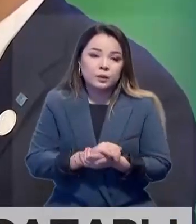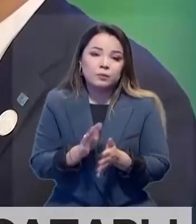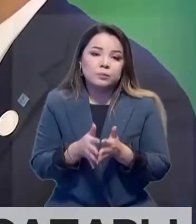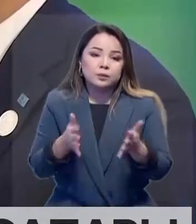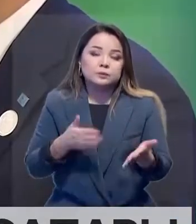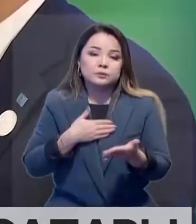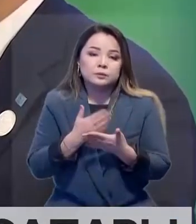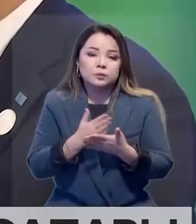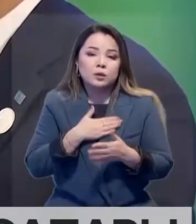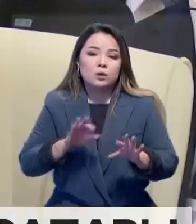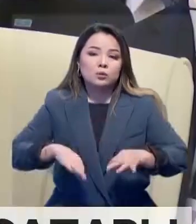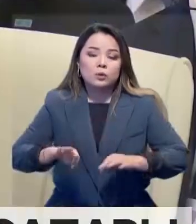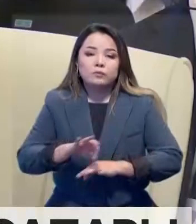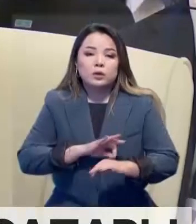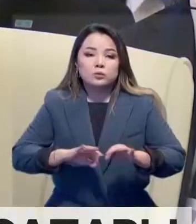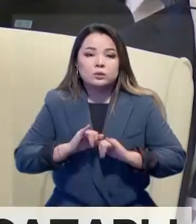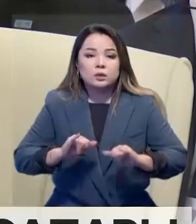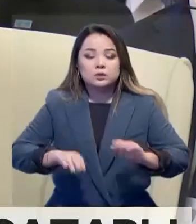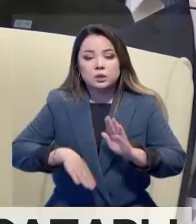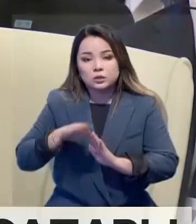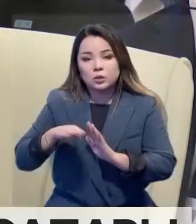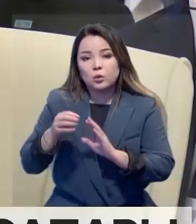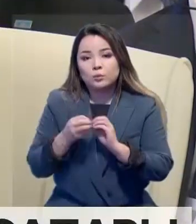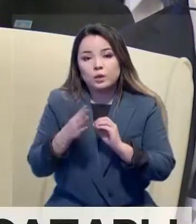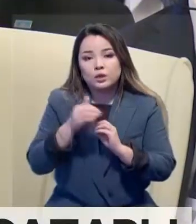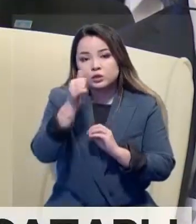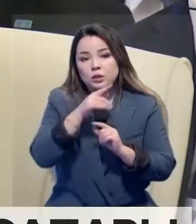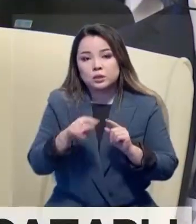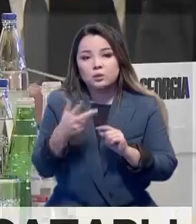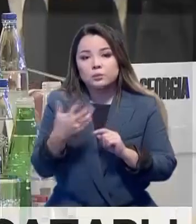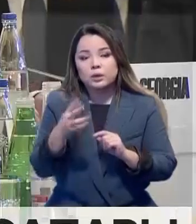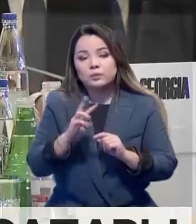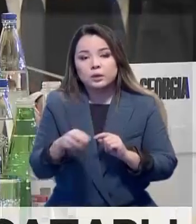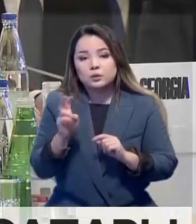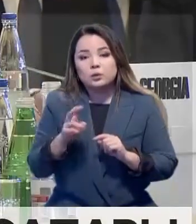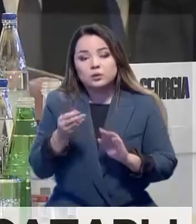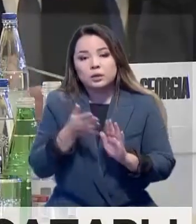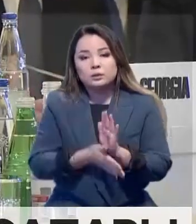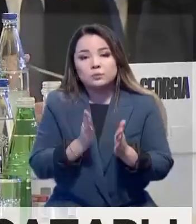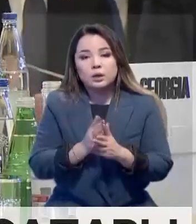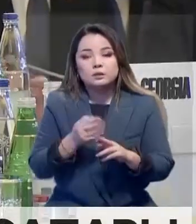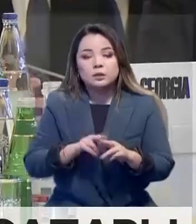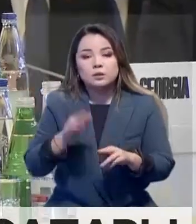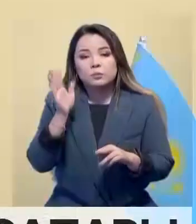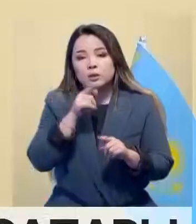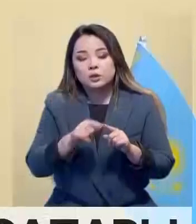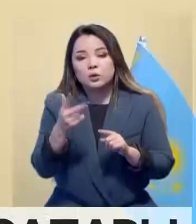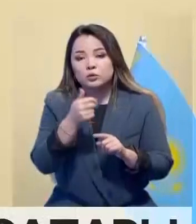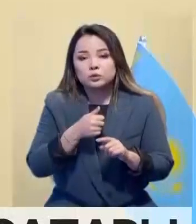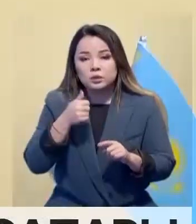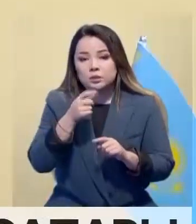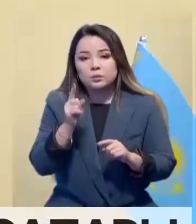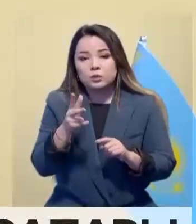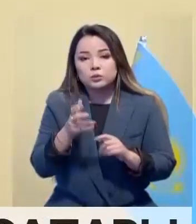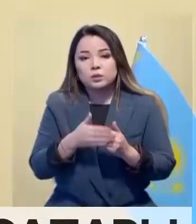дайын. Біздің ел көлік инфрақұрылымын жақсарту үшін соңғы 15 жылда 35 миллиард доллар қаржы жұмсады. Ал алдағы 3 жыл ішінде